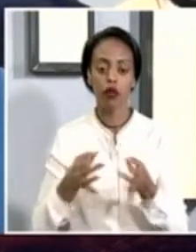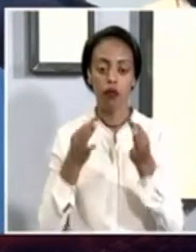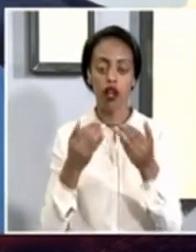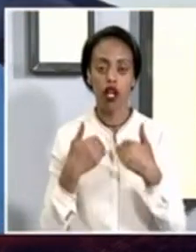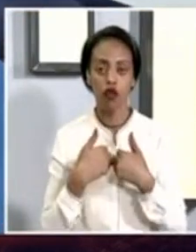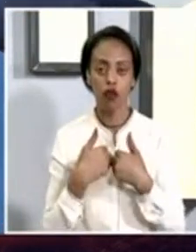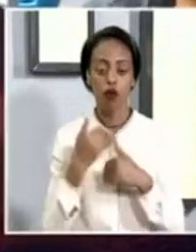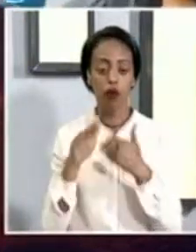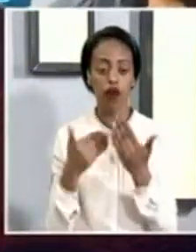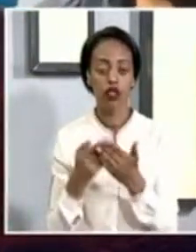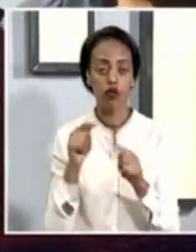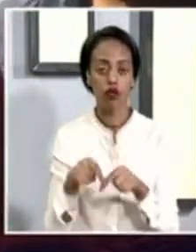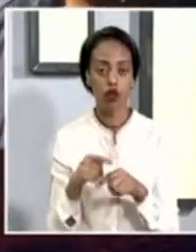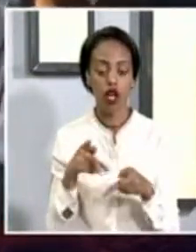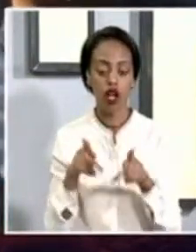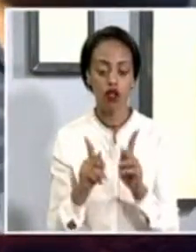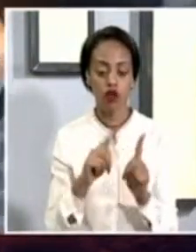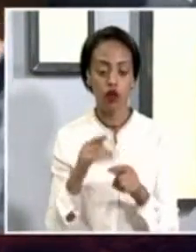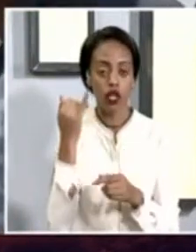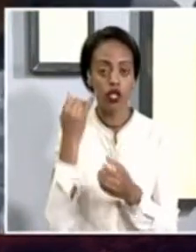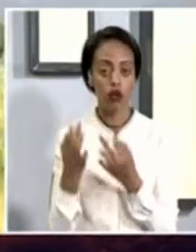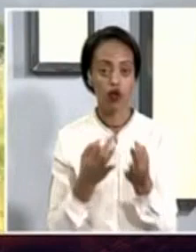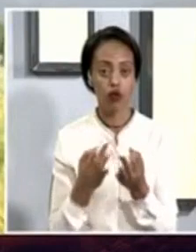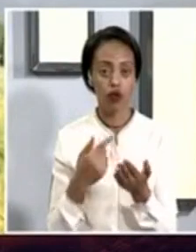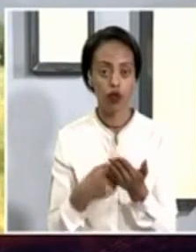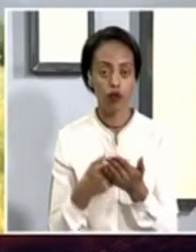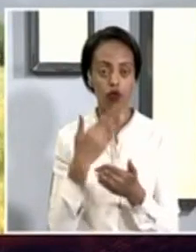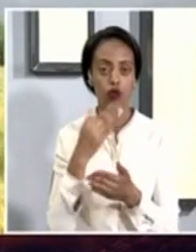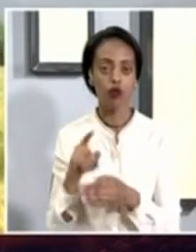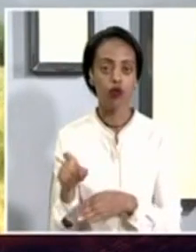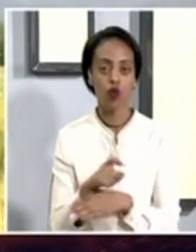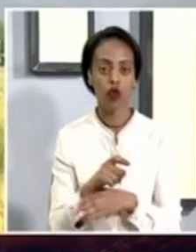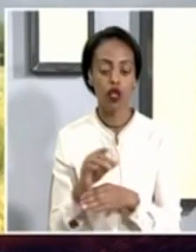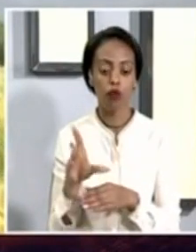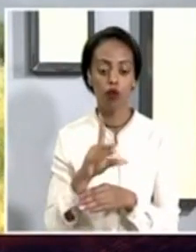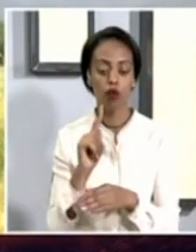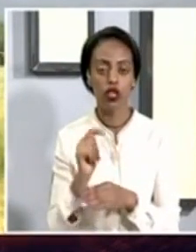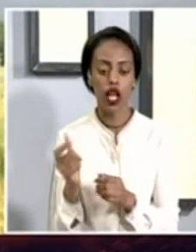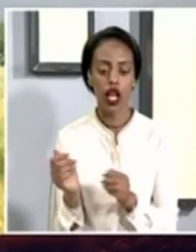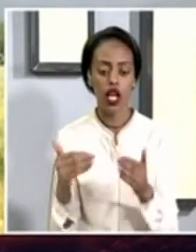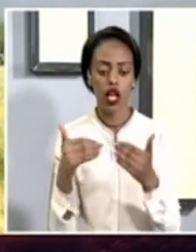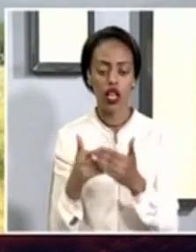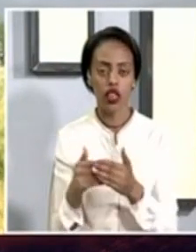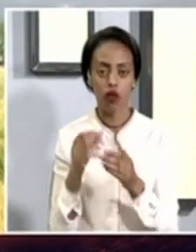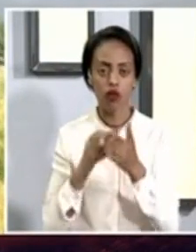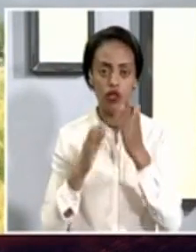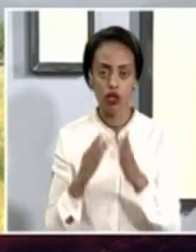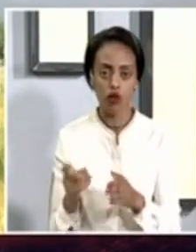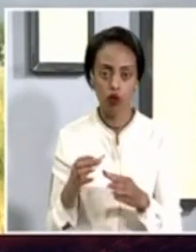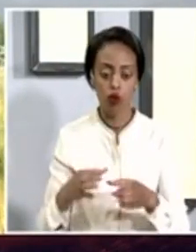ኣለው ብሓፈሻ ኣብዚ ዘሎ ሓረስቶት ውን ኣዘራርና ኢና እቶም ሓረስቶት ፅቡቅ ዝኾነ ብኩታ ገጠም ብምዝርኦም ውፅኢታዊ